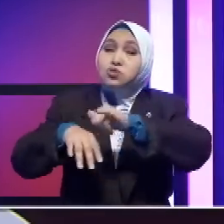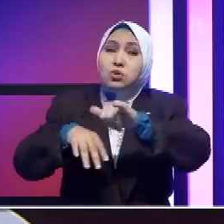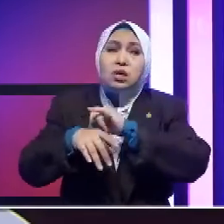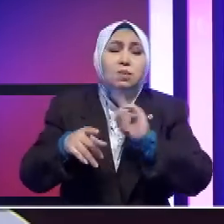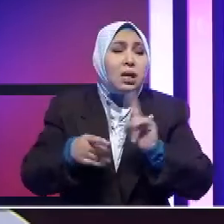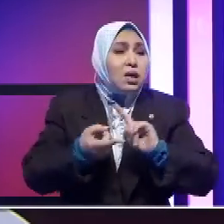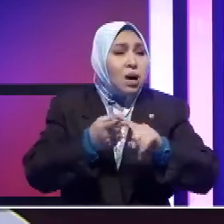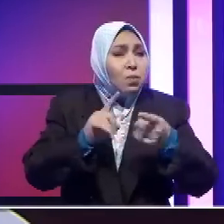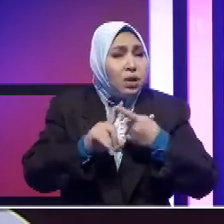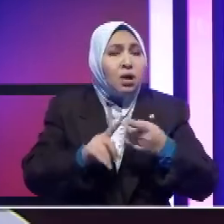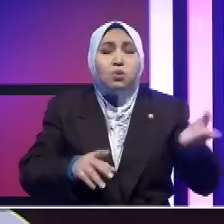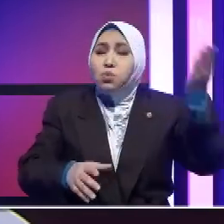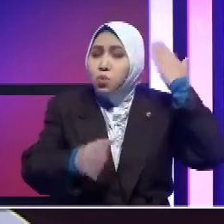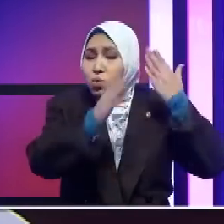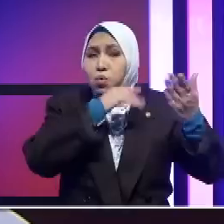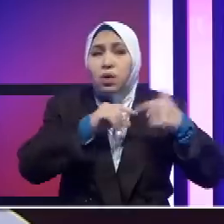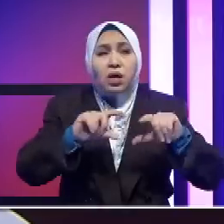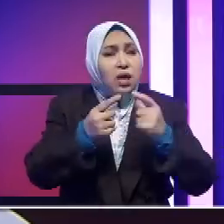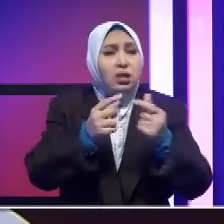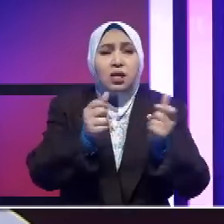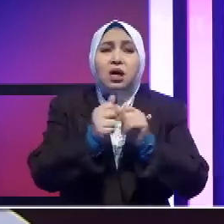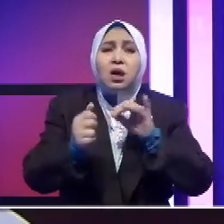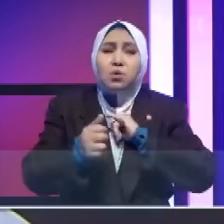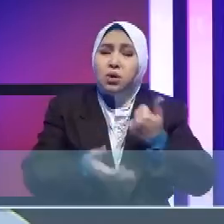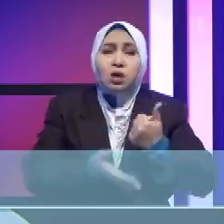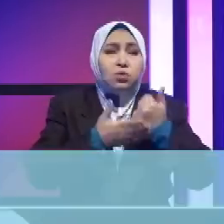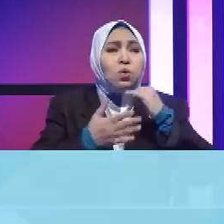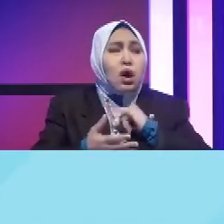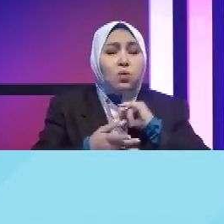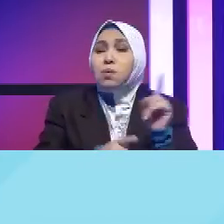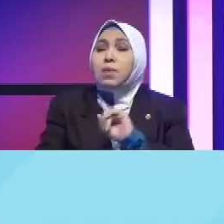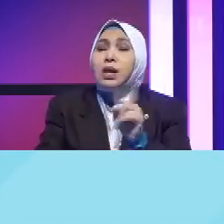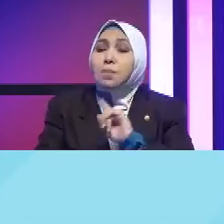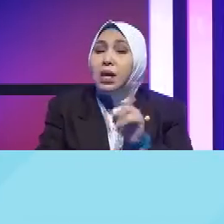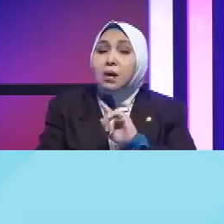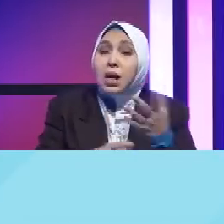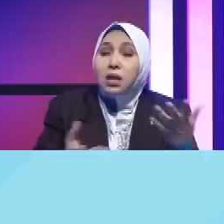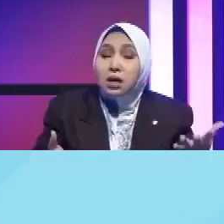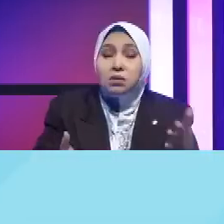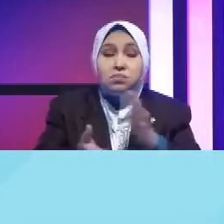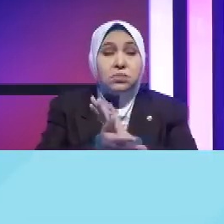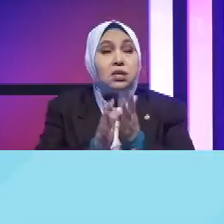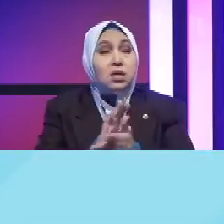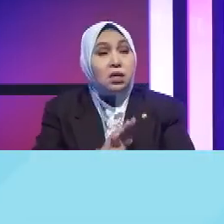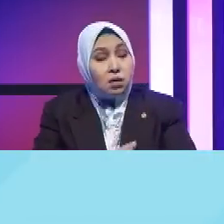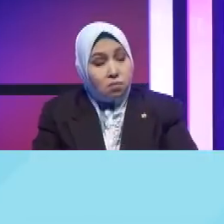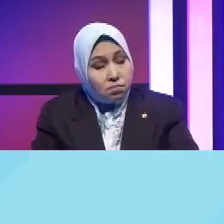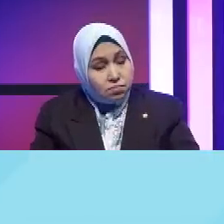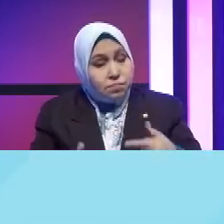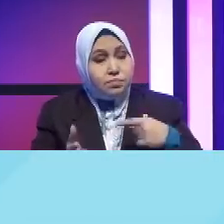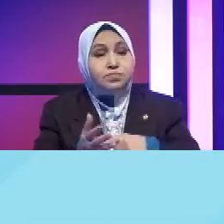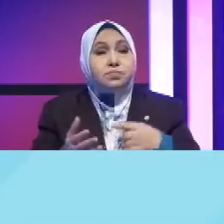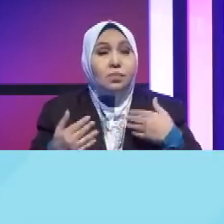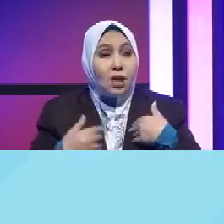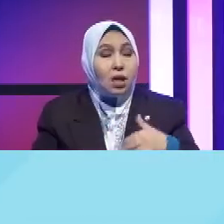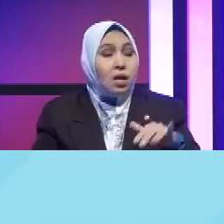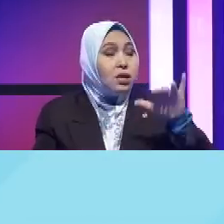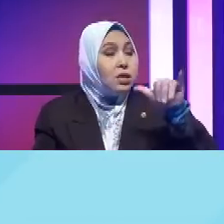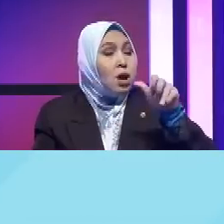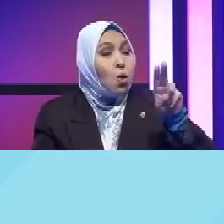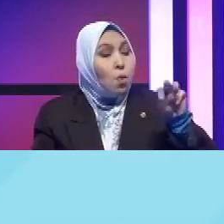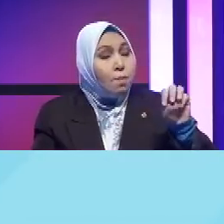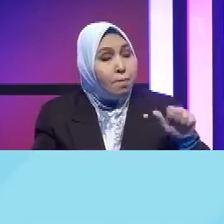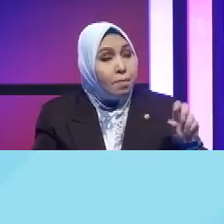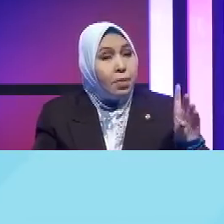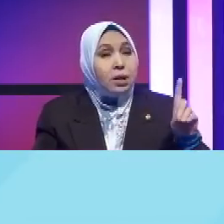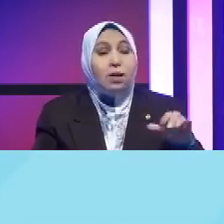mana kawan aku yang dulu geng dengan aku, yang tolong aku, mana? Ha, ya. Jadi ini adalah yaumat tanad. Sebabnya